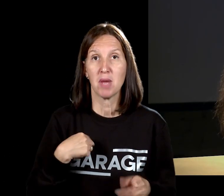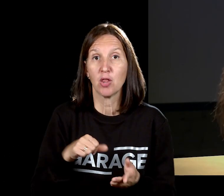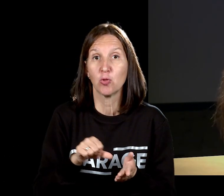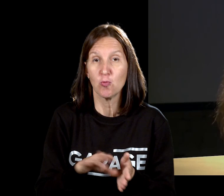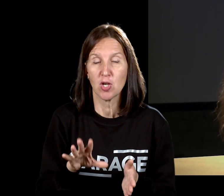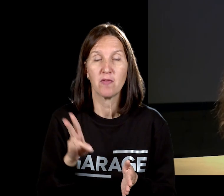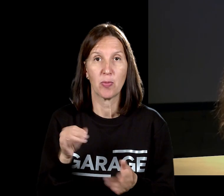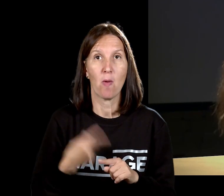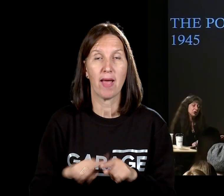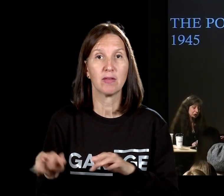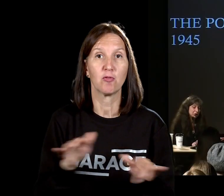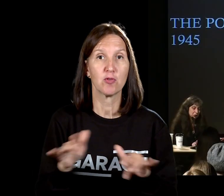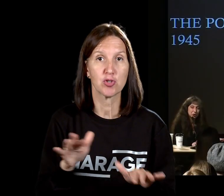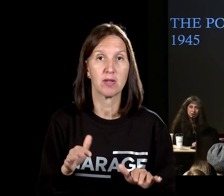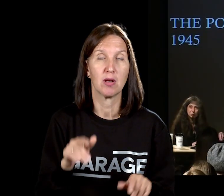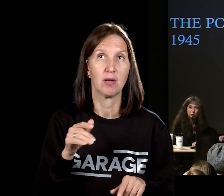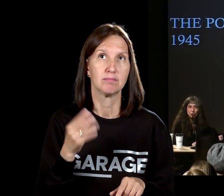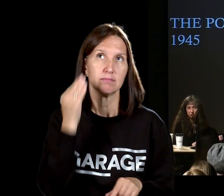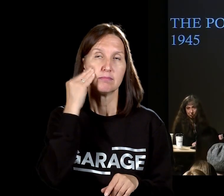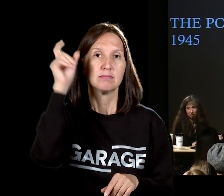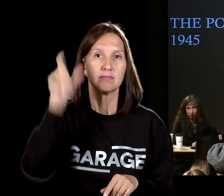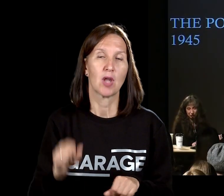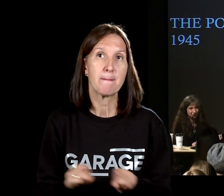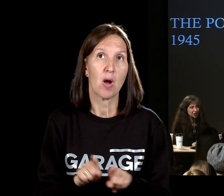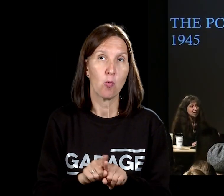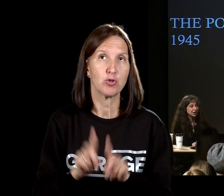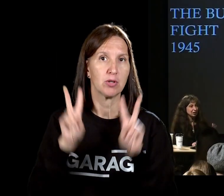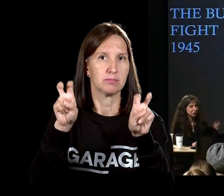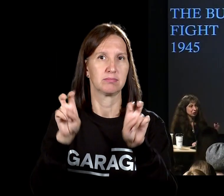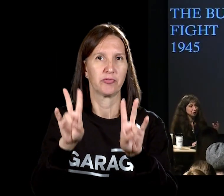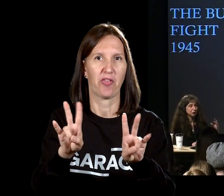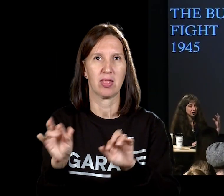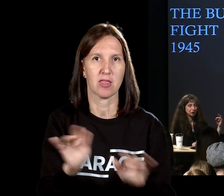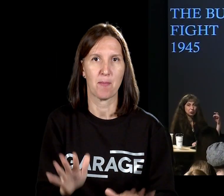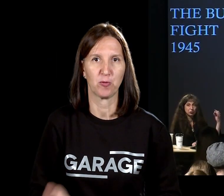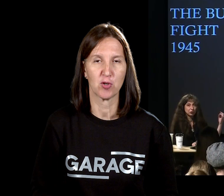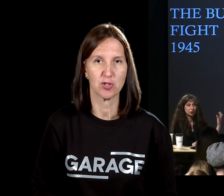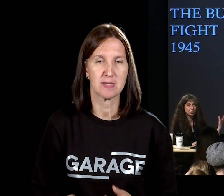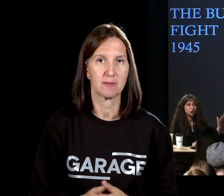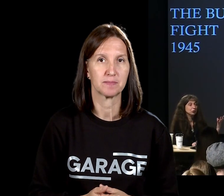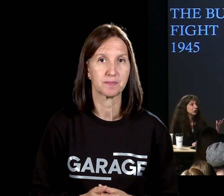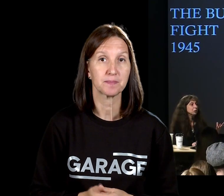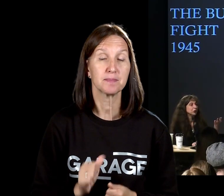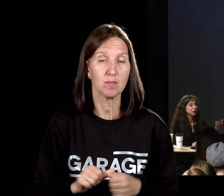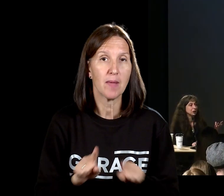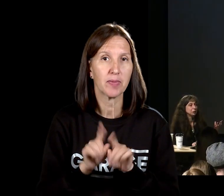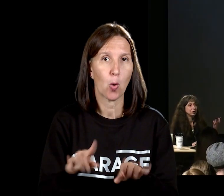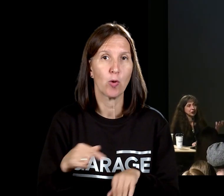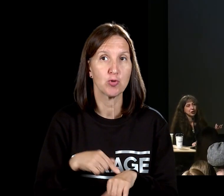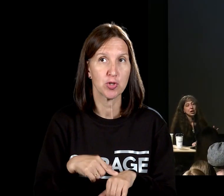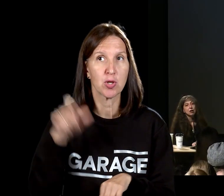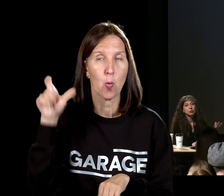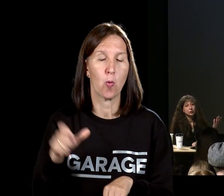движение, которое с человеческой точки зрения похоже на неподвижность. И именно вот это, как бы, вот это ощущение он и